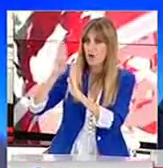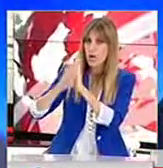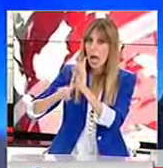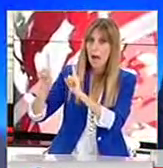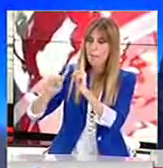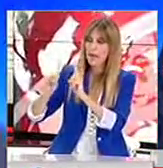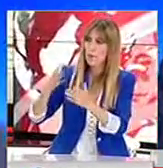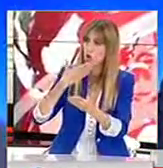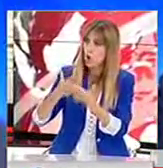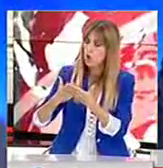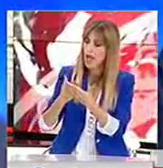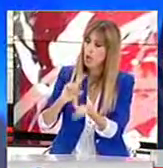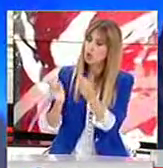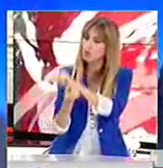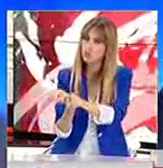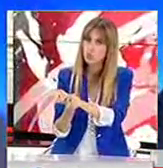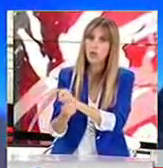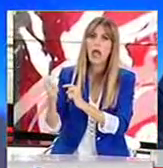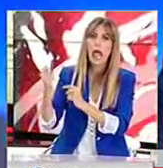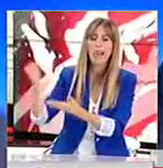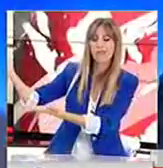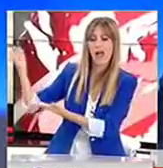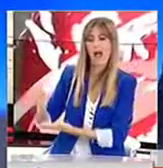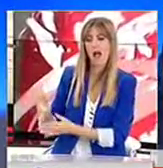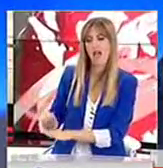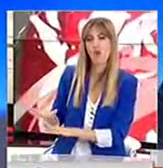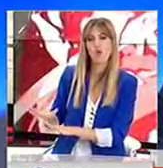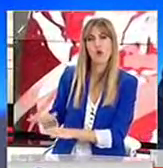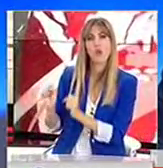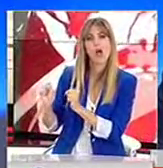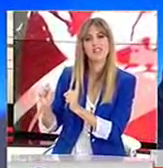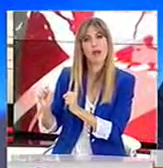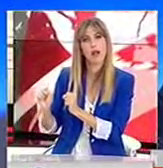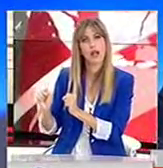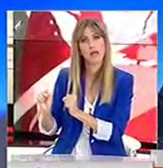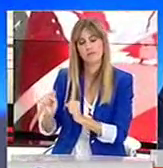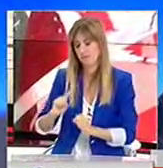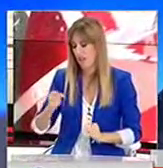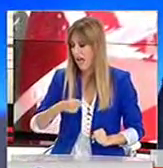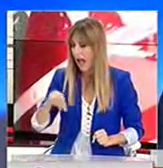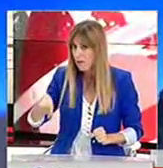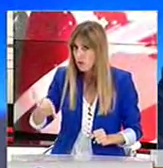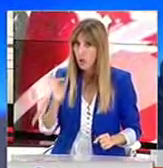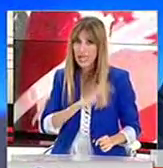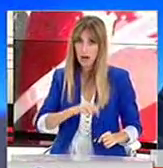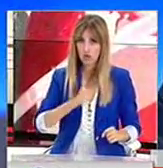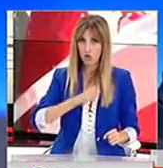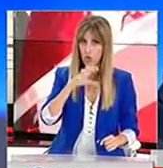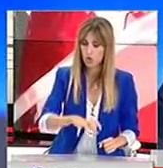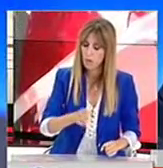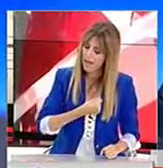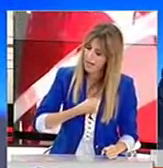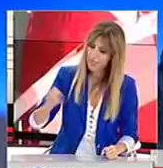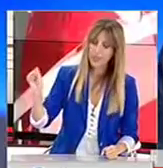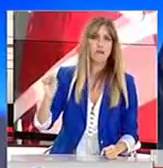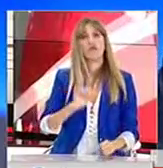Πρέπει να σας πω, καταρχάς να ξεκινήσουμε από την αρχή. Είπατε ότι παραδεχτήκατε ότι έχουμε 2,5 χρόνια μπροστά μας